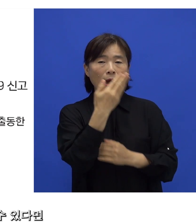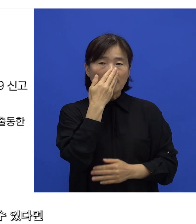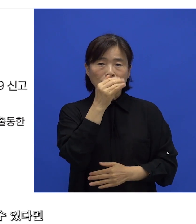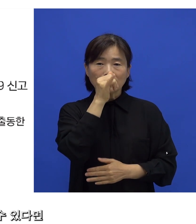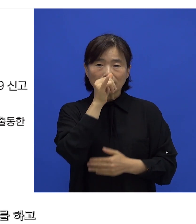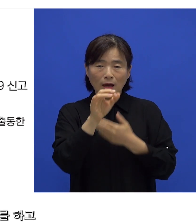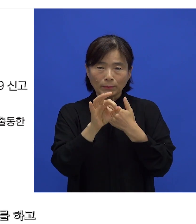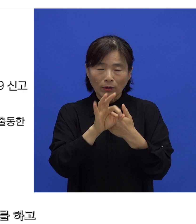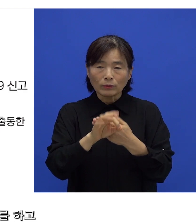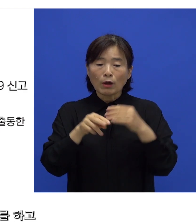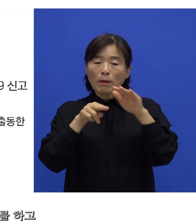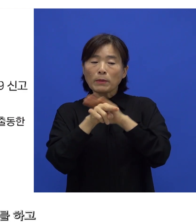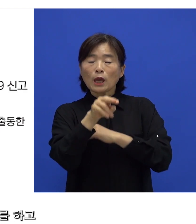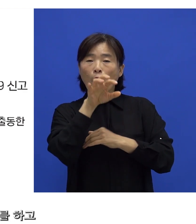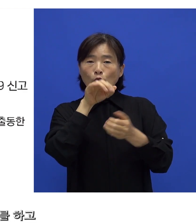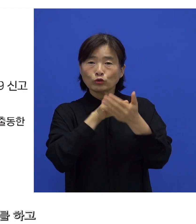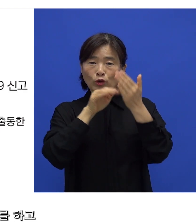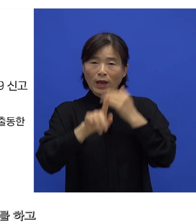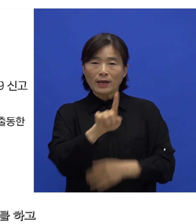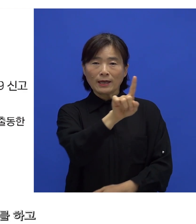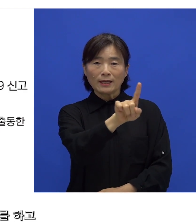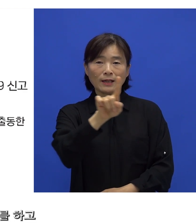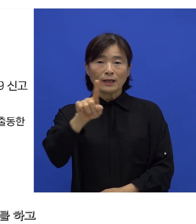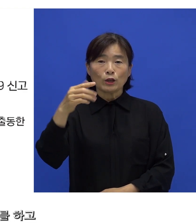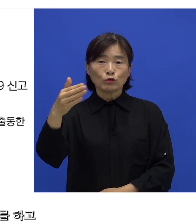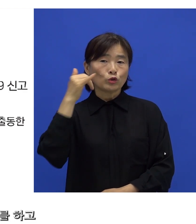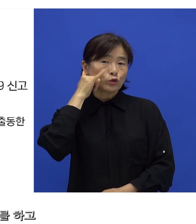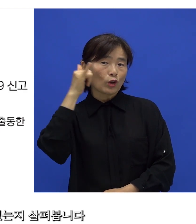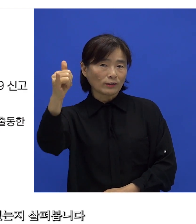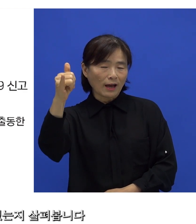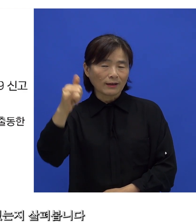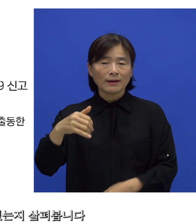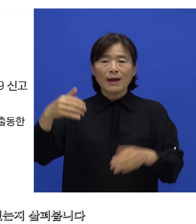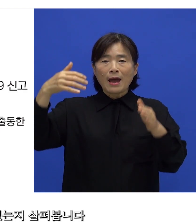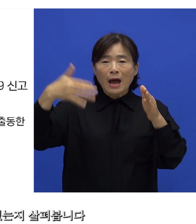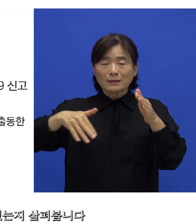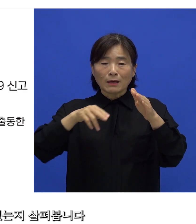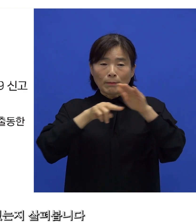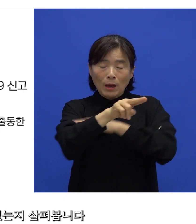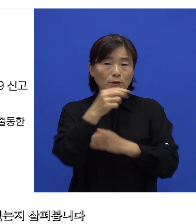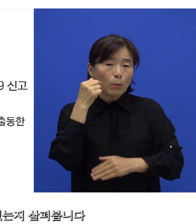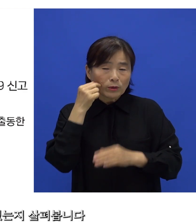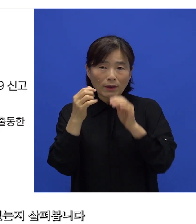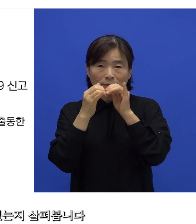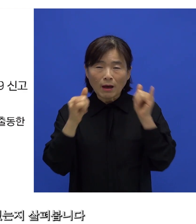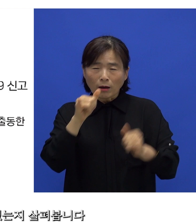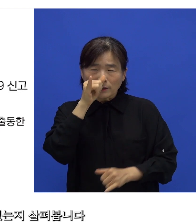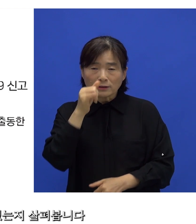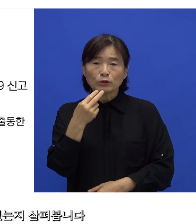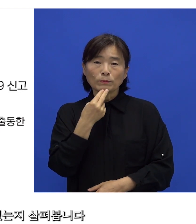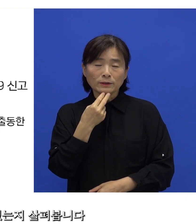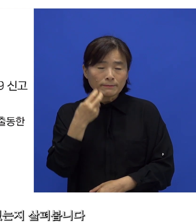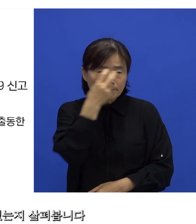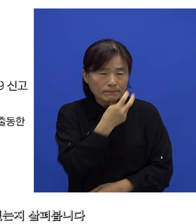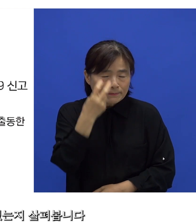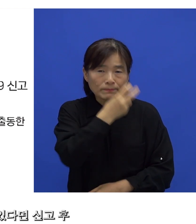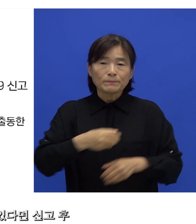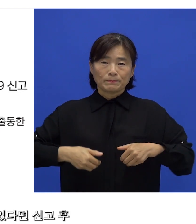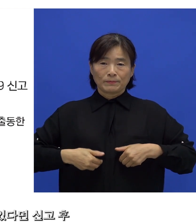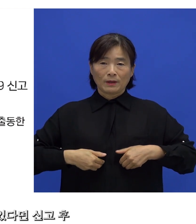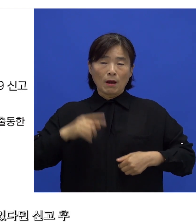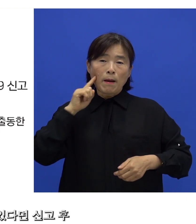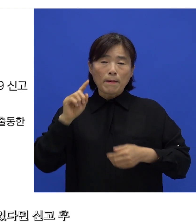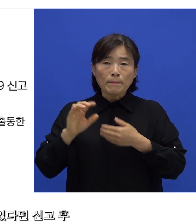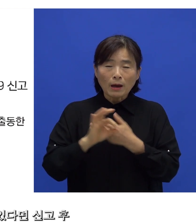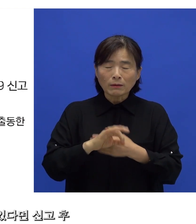있다면 피한 후에 119 신고를 하고 아직 피하지 못한 사람들이 있는지 살펴봅니다.